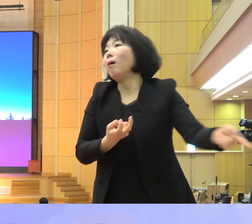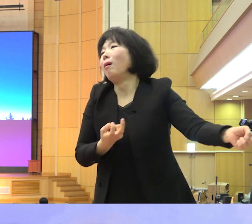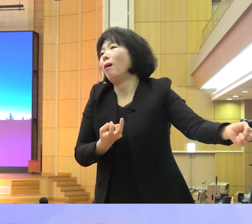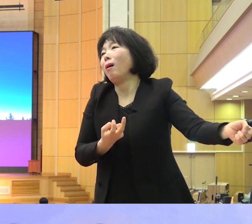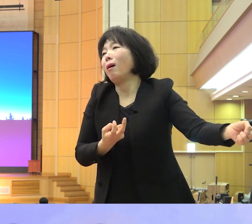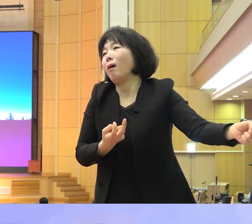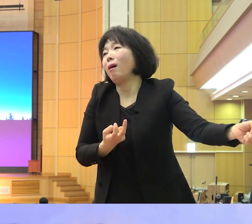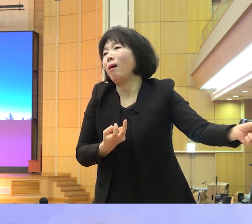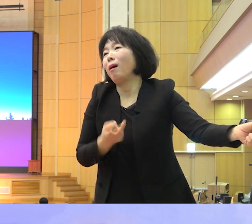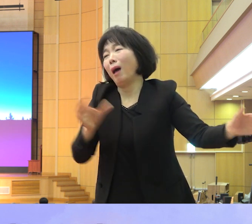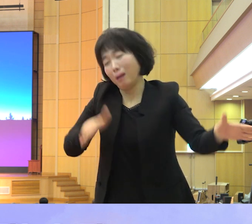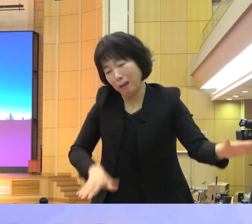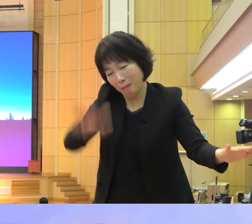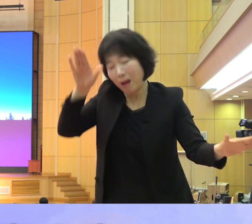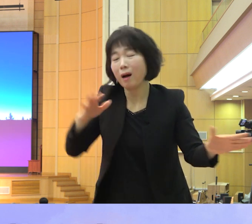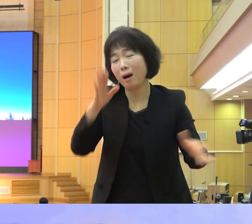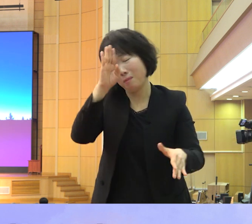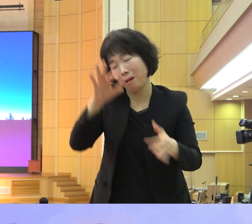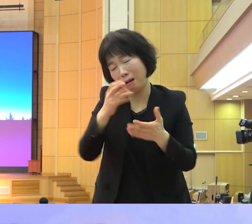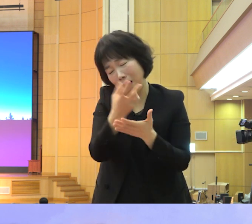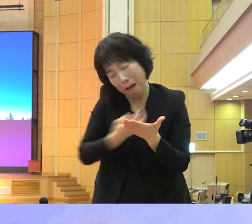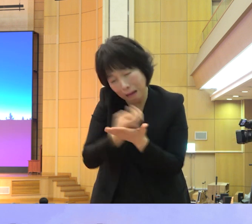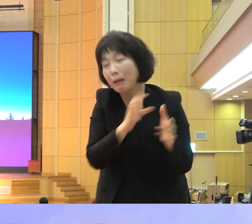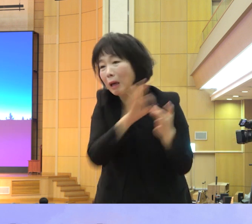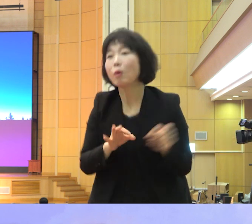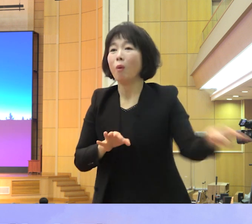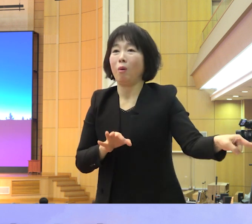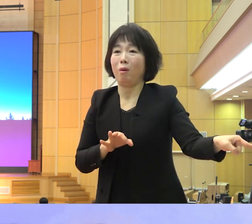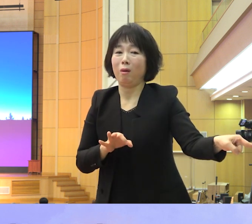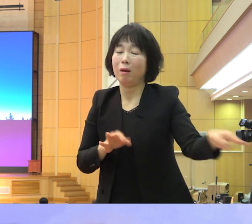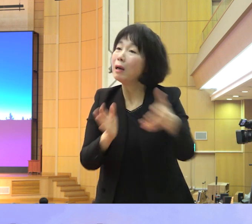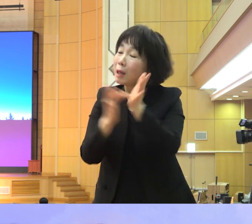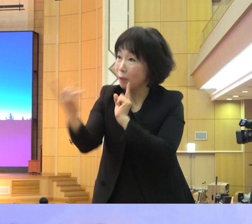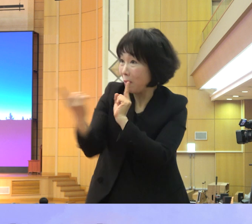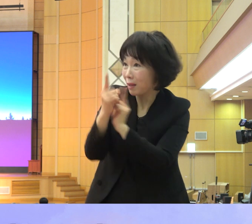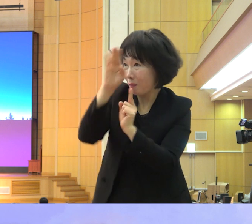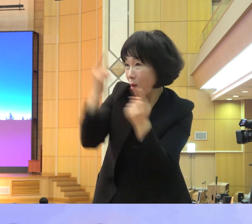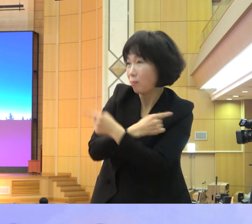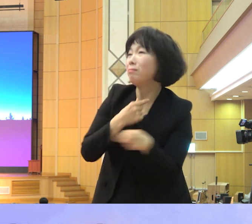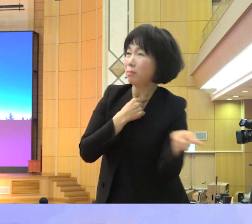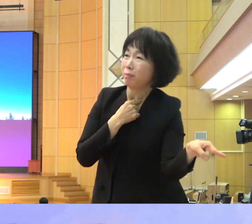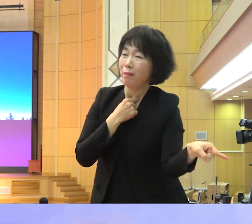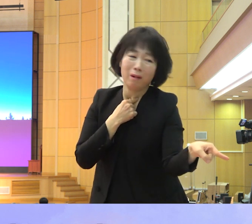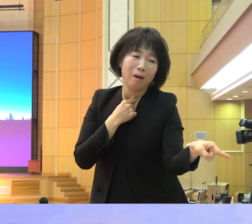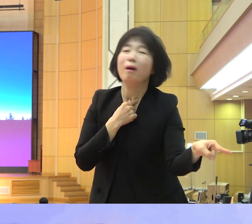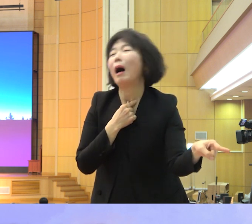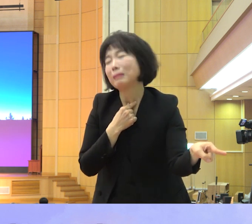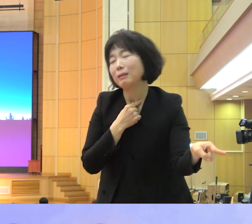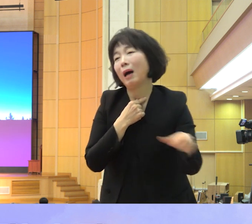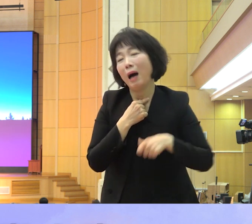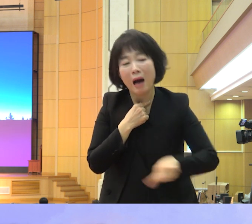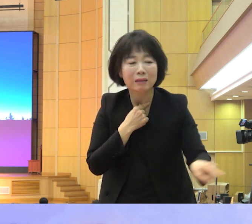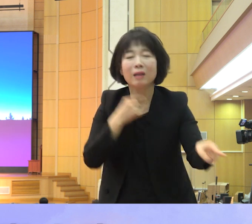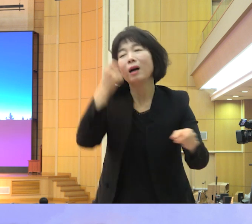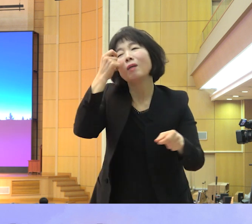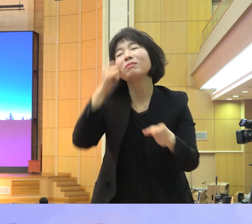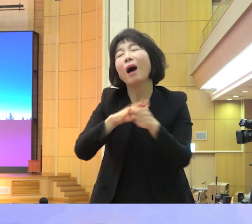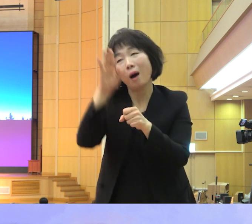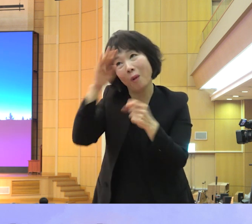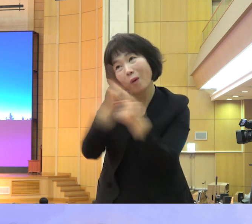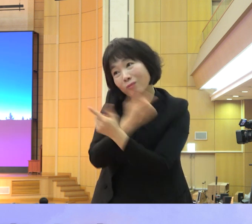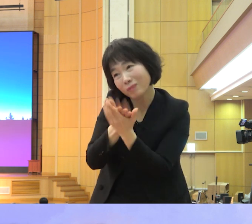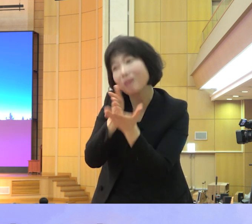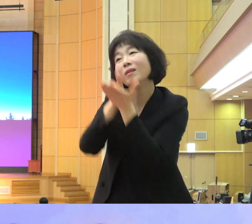하는 그런 주님이라는 소식을 듣고 소문을 들어서 이렇게 찾아왔는데 당신들 좀 우리 아이를 좀